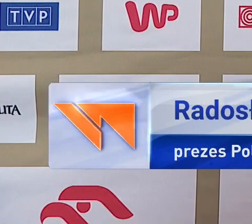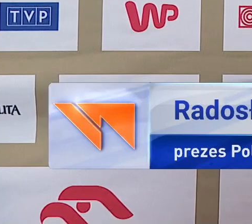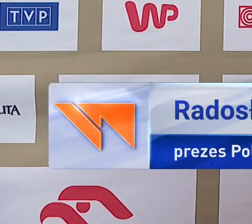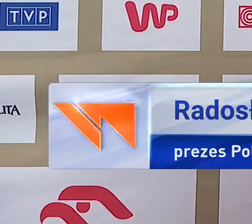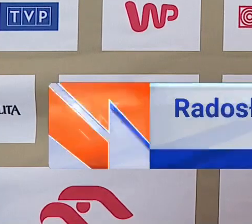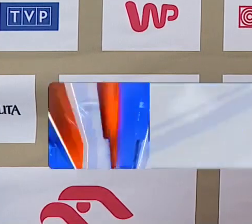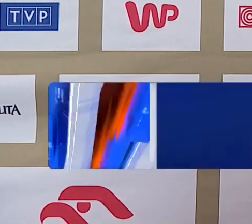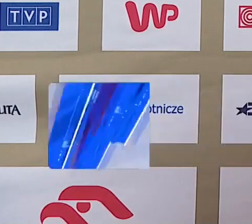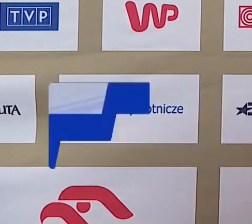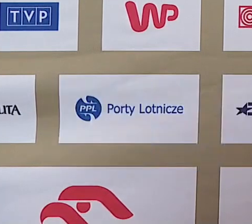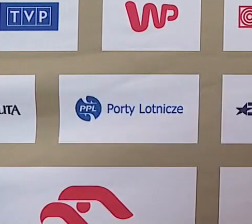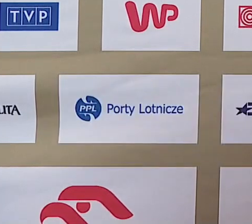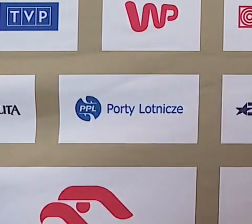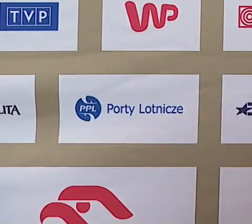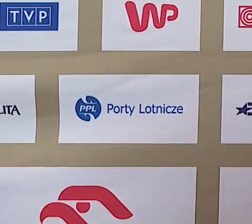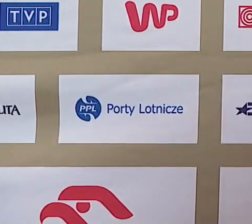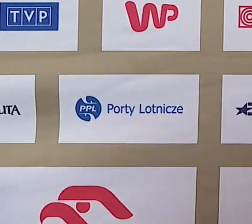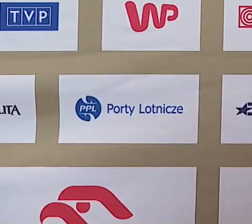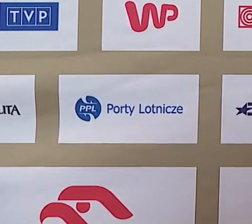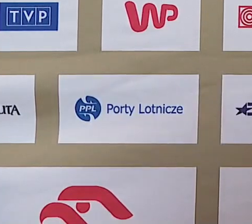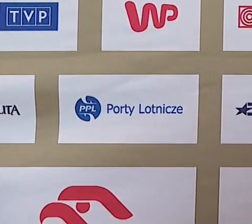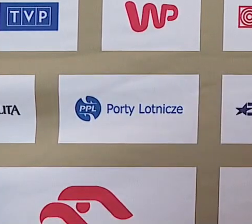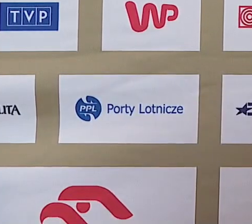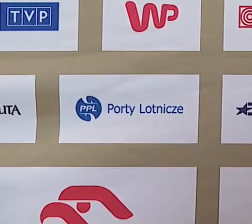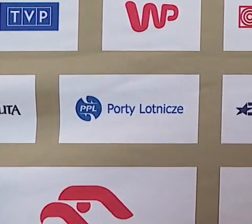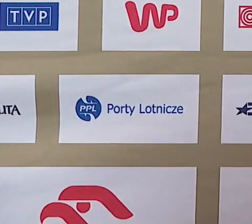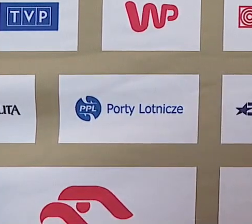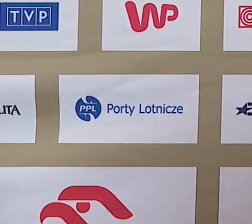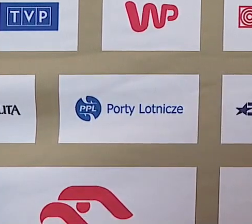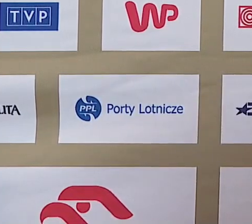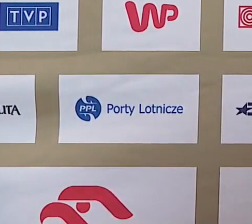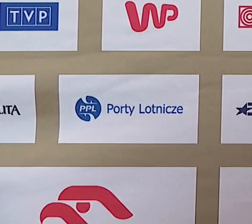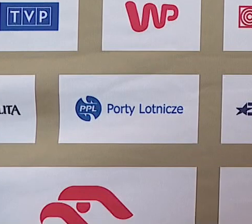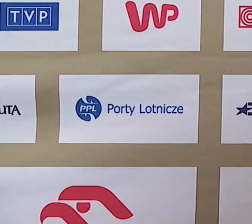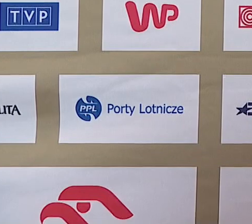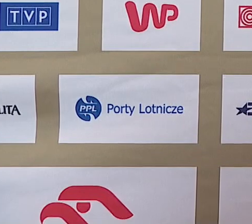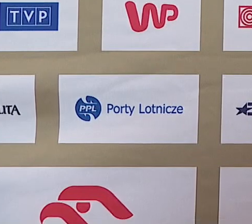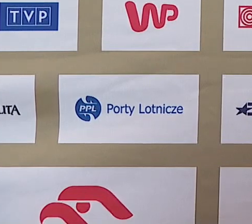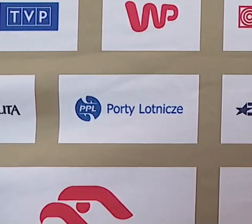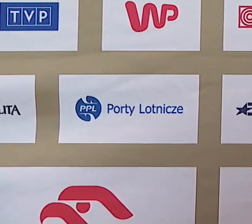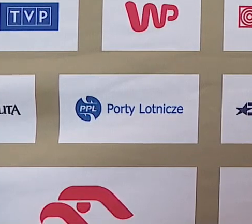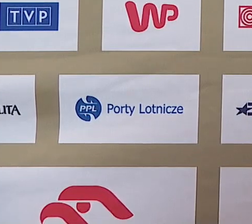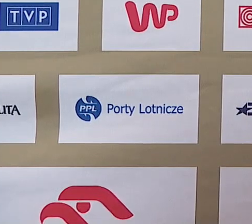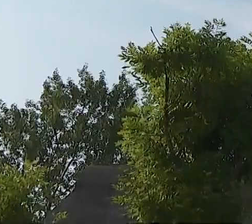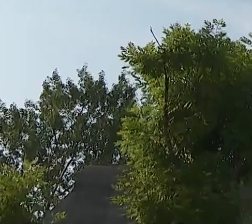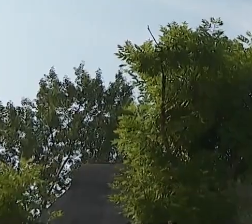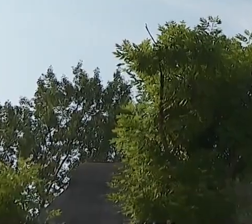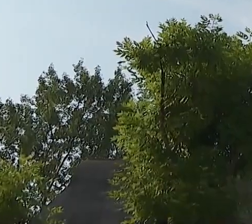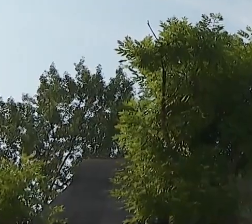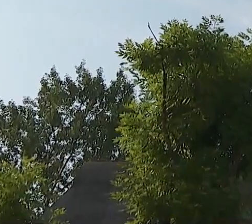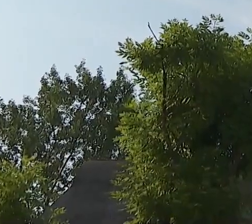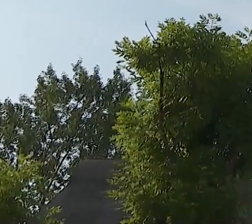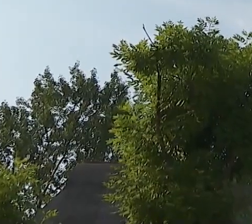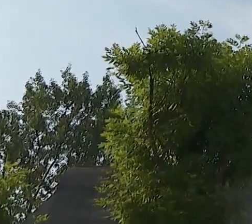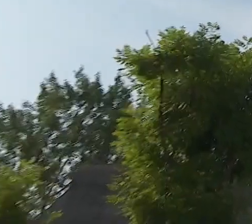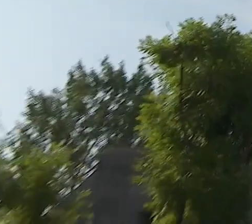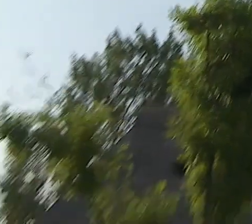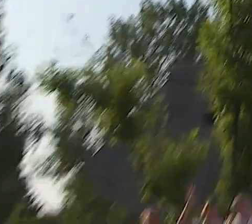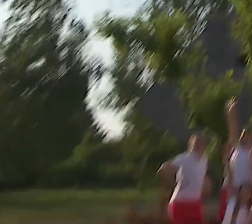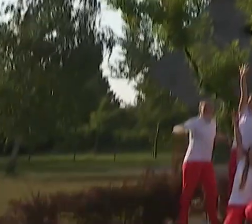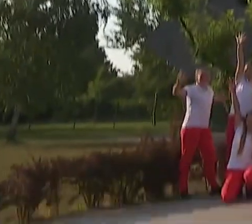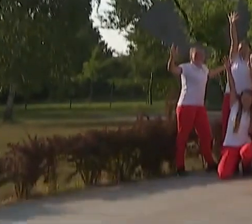34 medale, 20 medali w Baku, 14 w Mińsku. No i mam nadzieję, że ten worek z medalami się tutaj rozwiąże. W Krakowie i okolicy